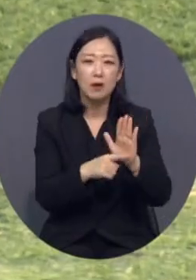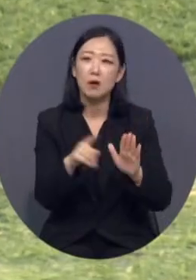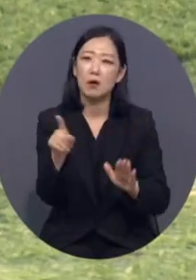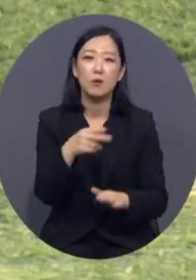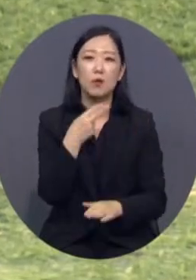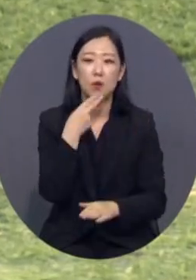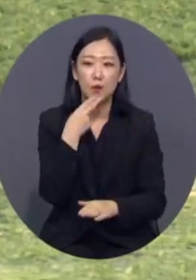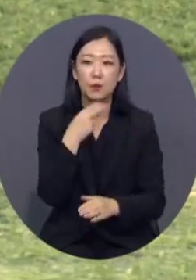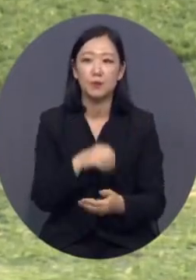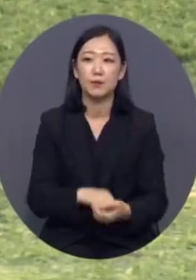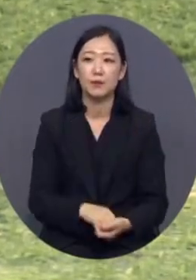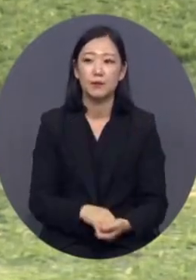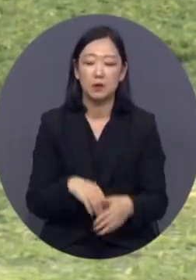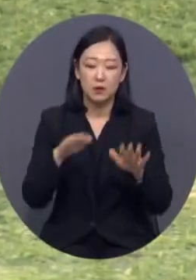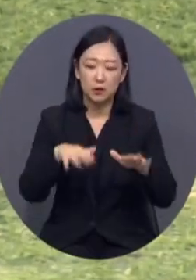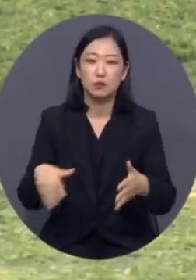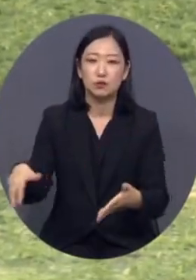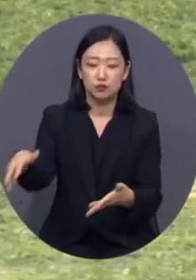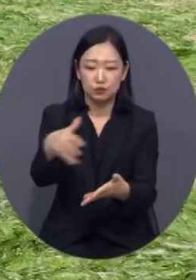현재로는